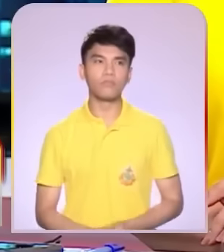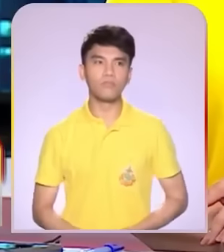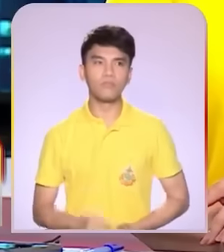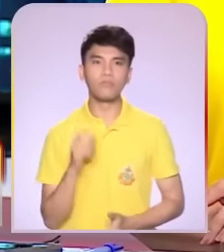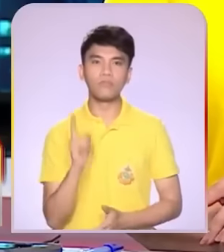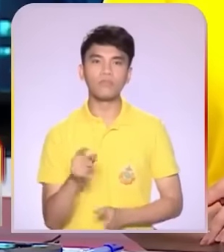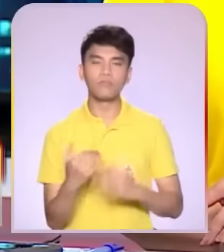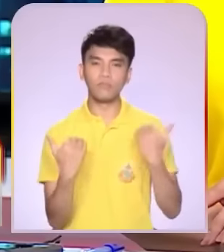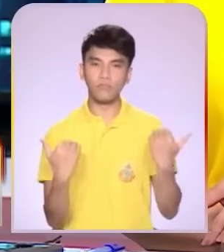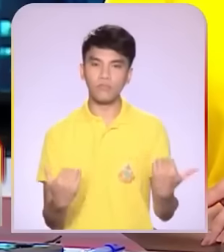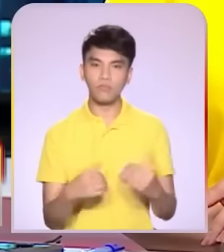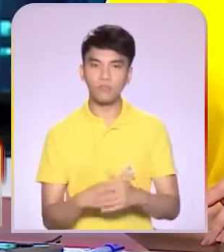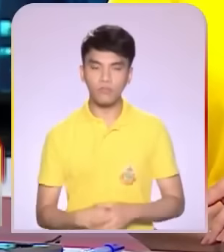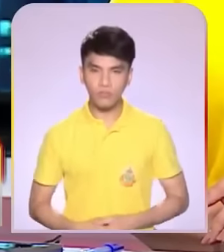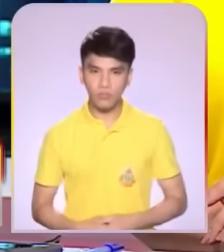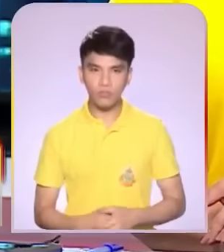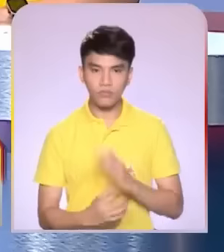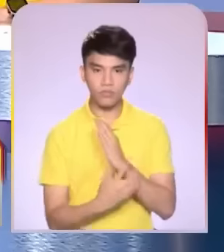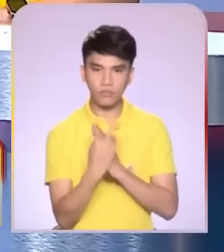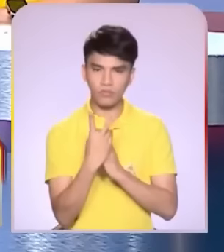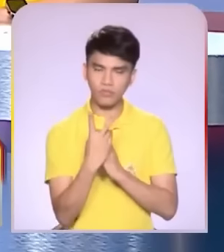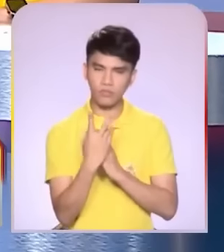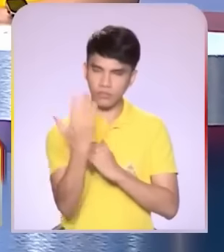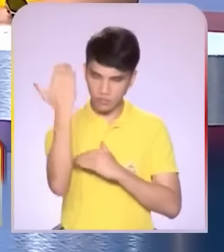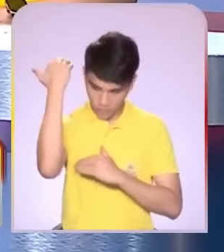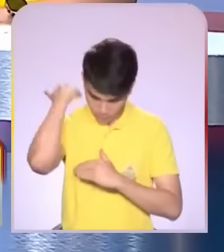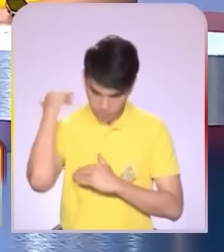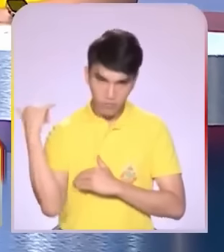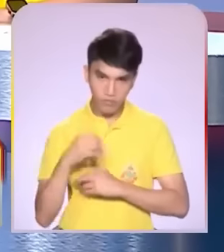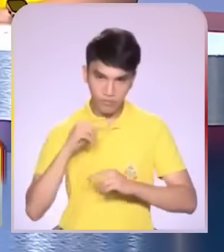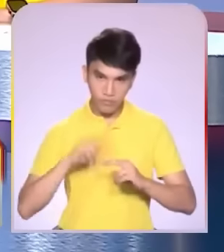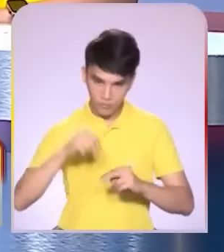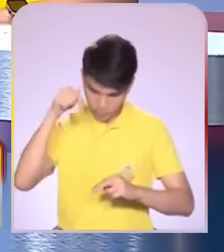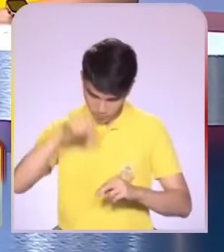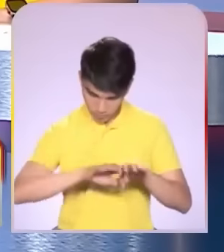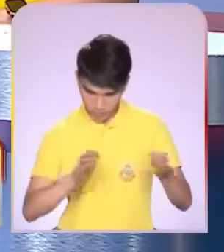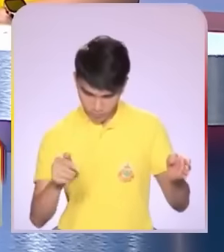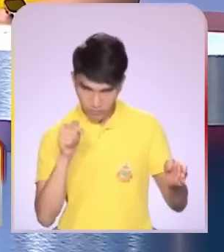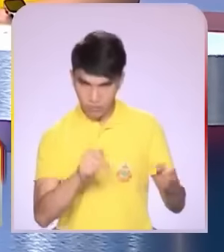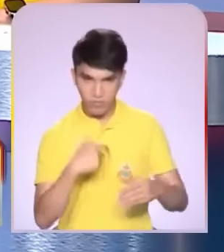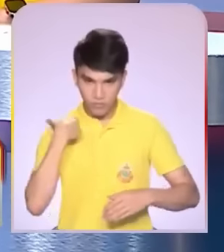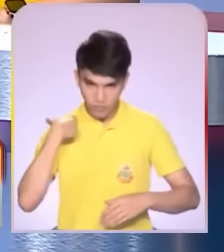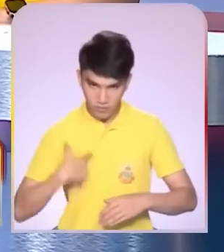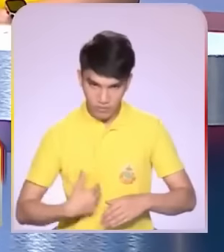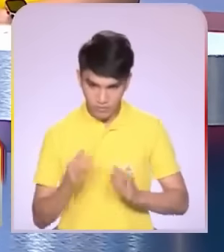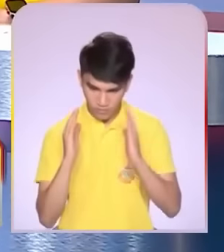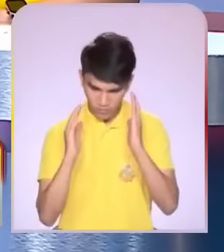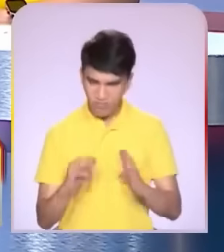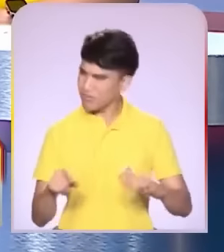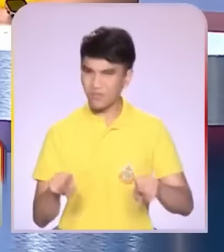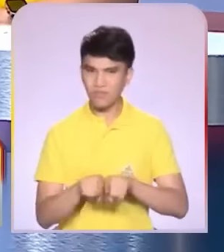อยู่แล้วก็ล่าสุดมารายการเมื่อ2สัปดาห์2สัปดาห์ที่แล้วเองนั่งรายการถกไม่เถียงโต๊ะนี่แหละครับปรากฏเป็นทนายความคนเดียวกัน